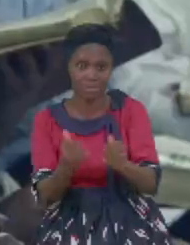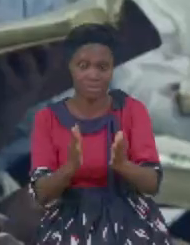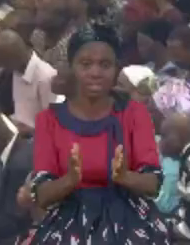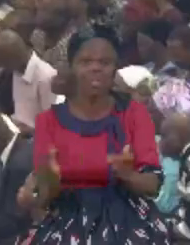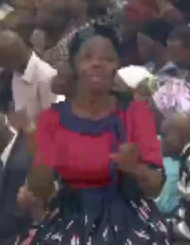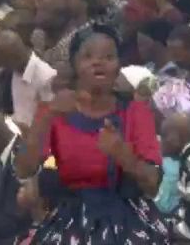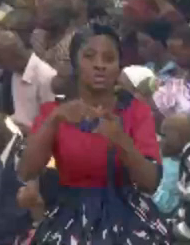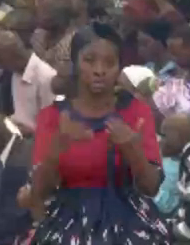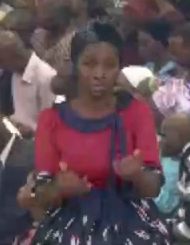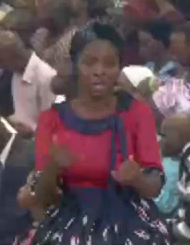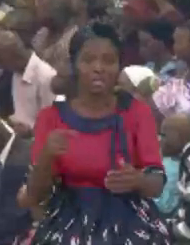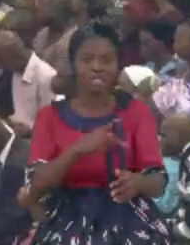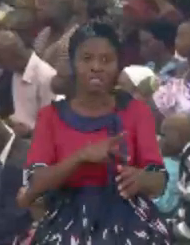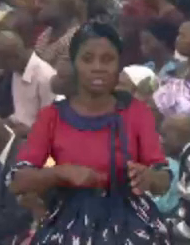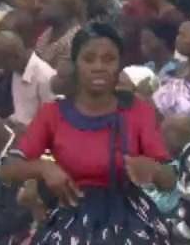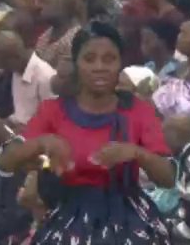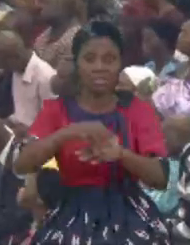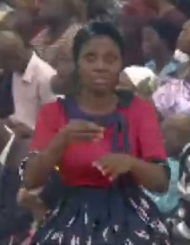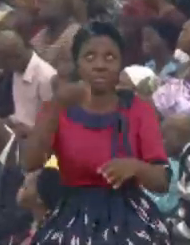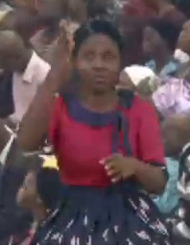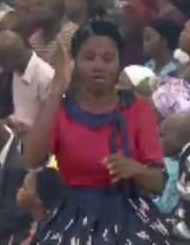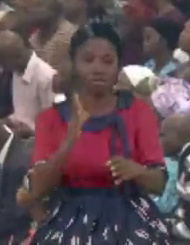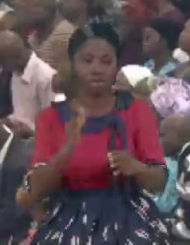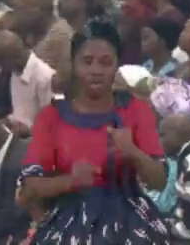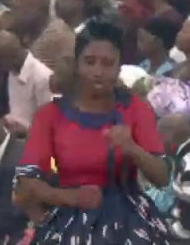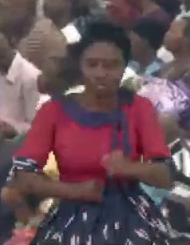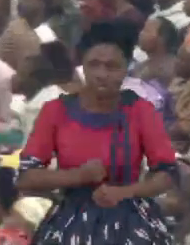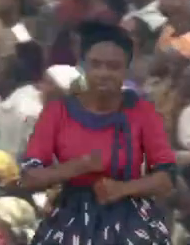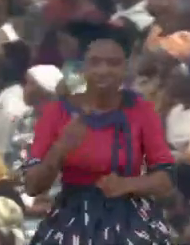cieux est forcé et ce sont les